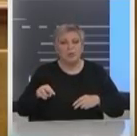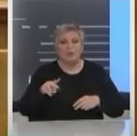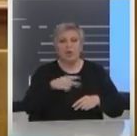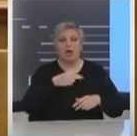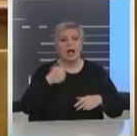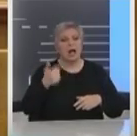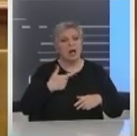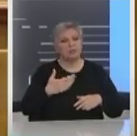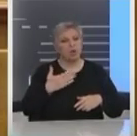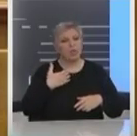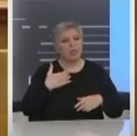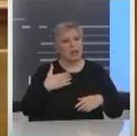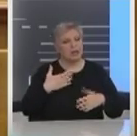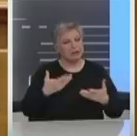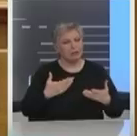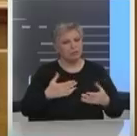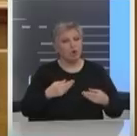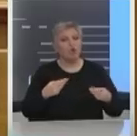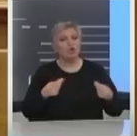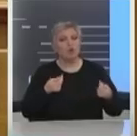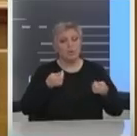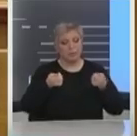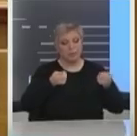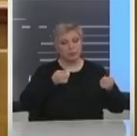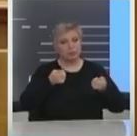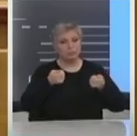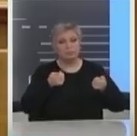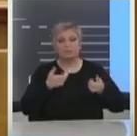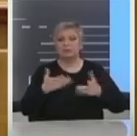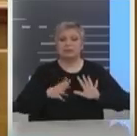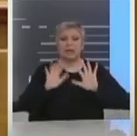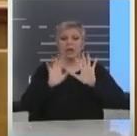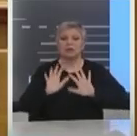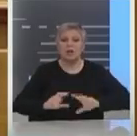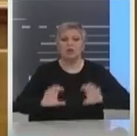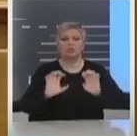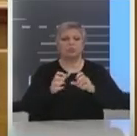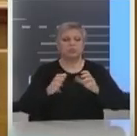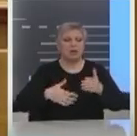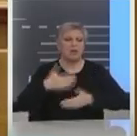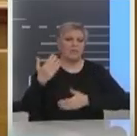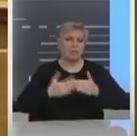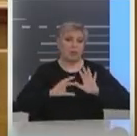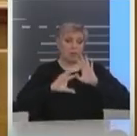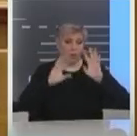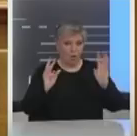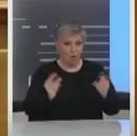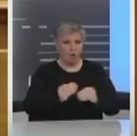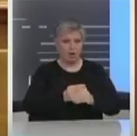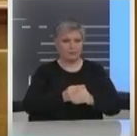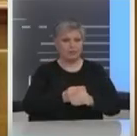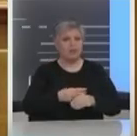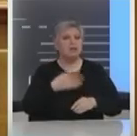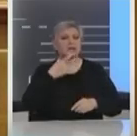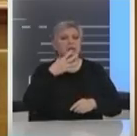της παρακράτος και προσπαθώντας να ελέγξει μέσα μαζικής ενημέρωσης. Όλα αυτά γίνονται για να